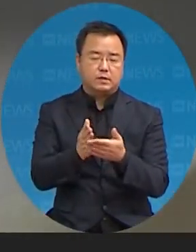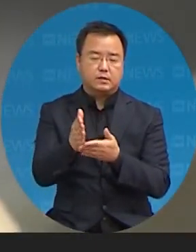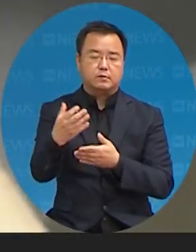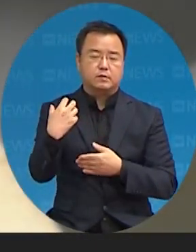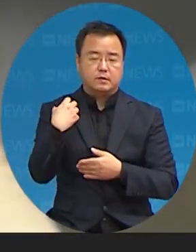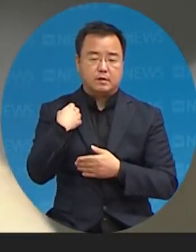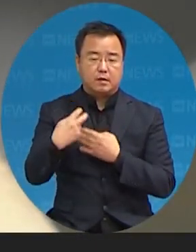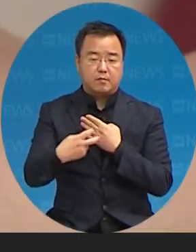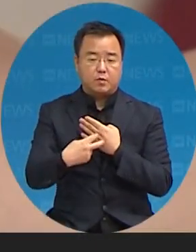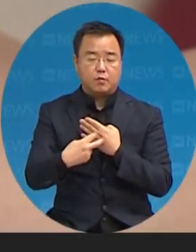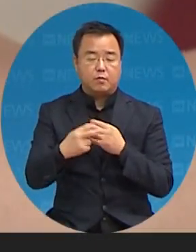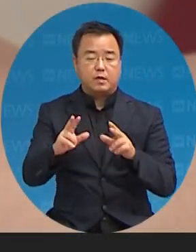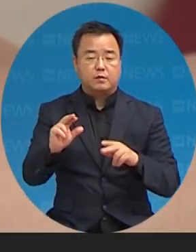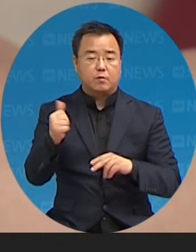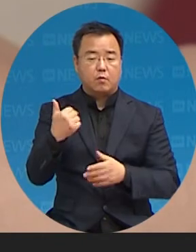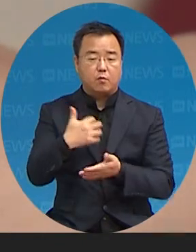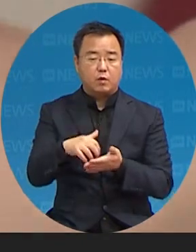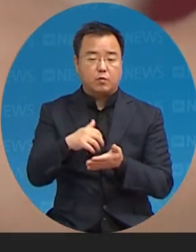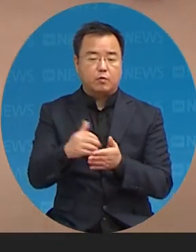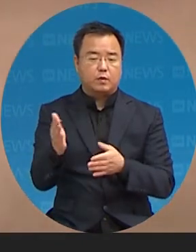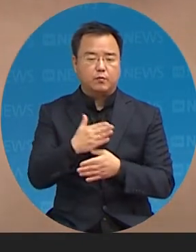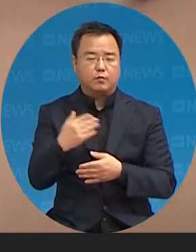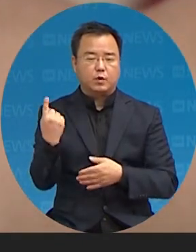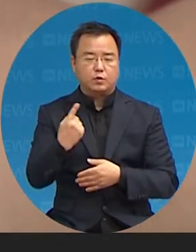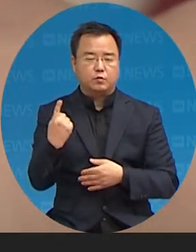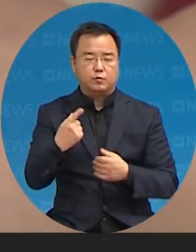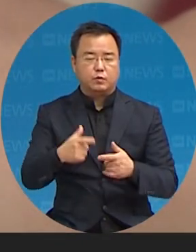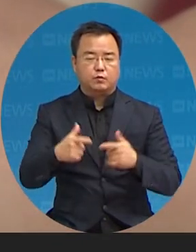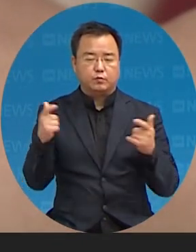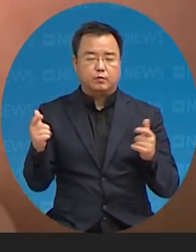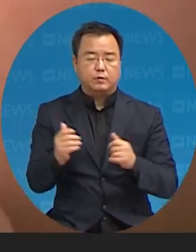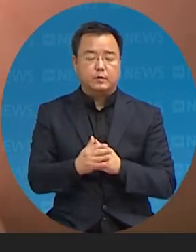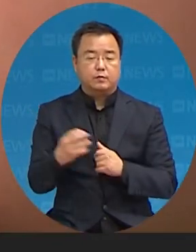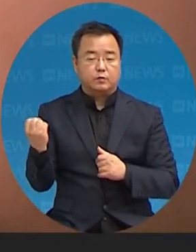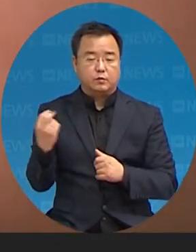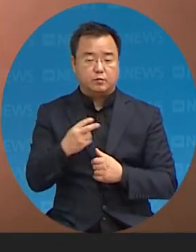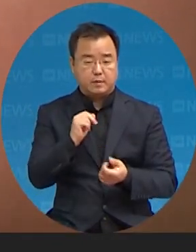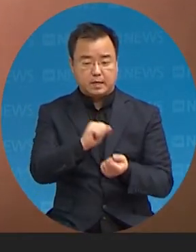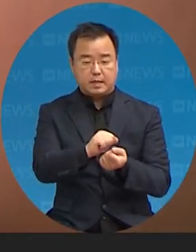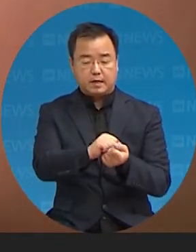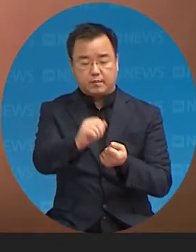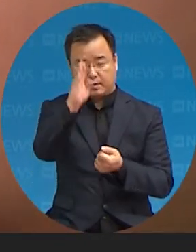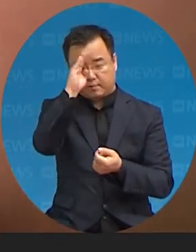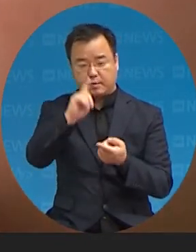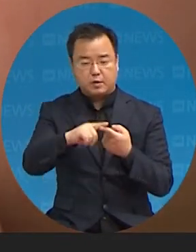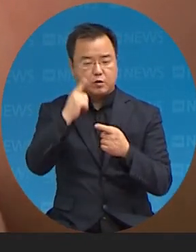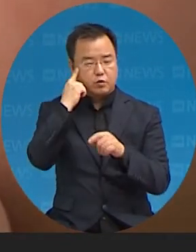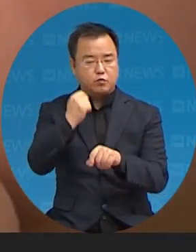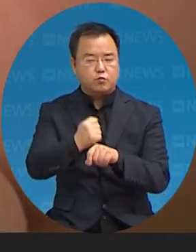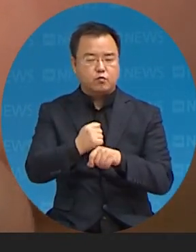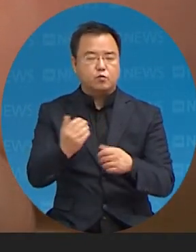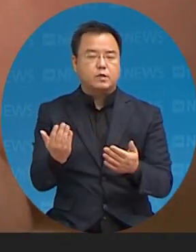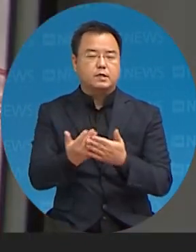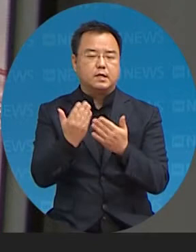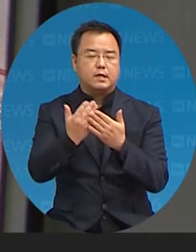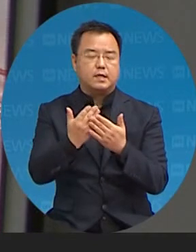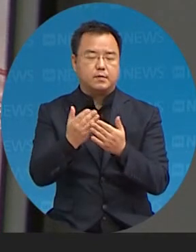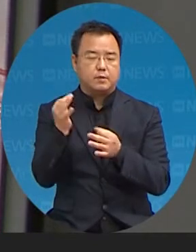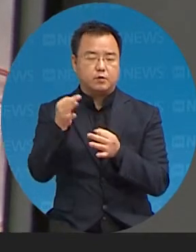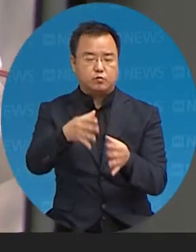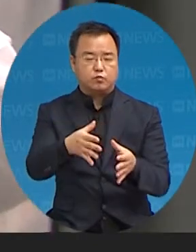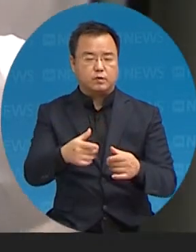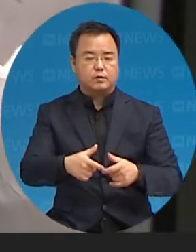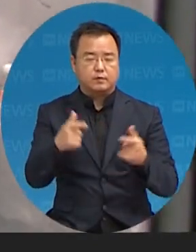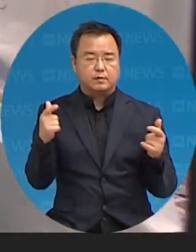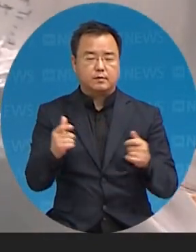또 현재 500 곳에서 청 곳으로 확대를 하고요 또 감염병에 대한 연구 개발에도 대폭 투자를 늘립니다